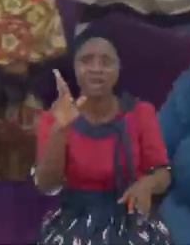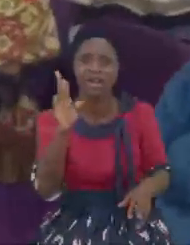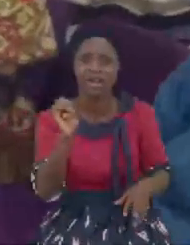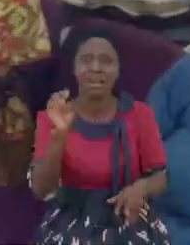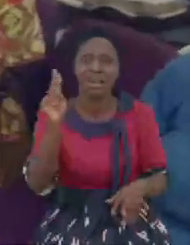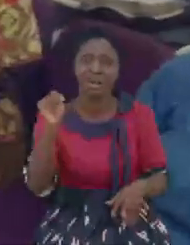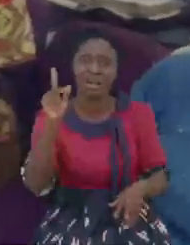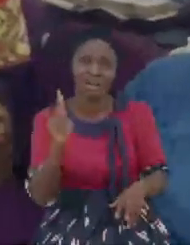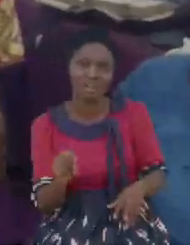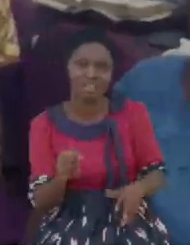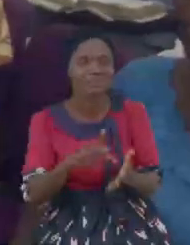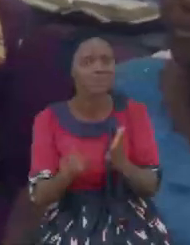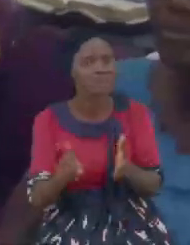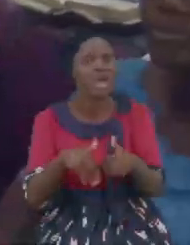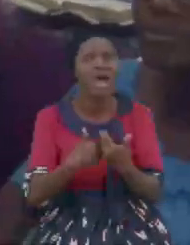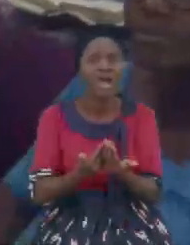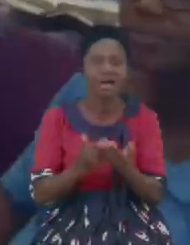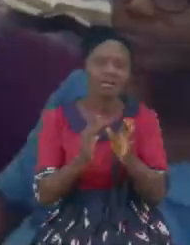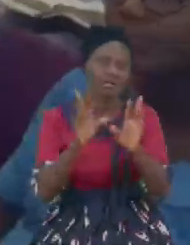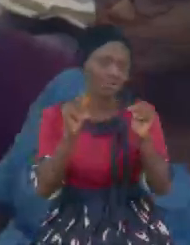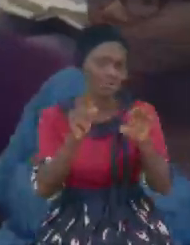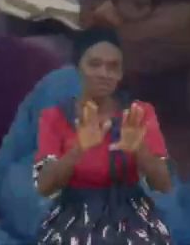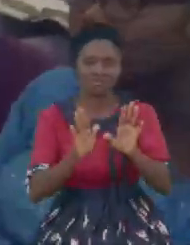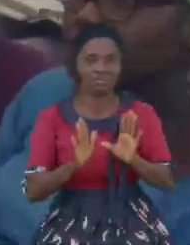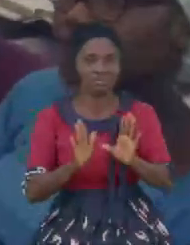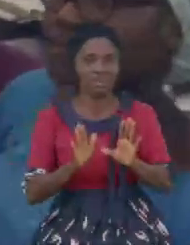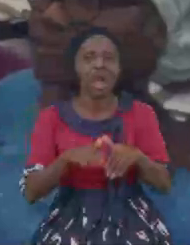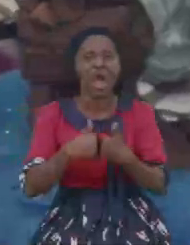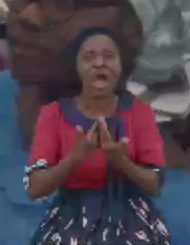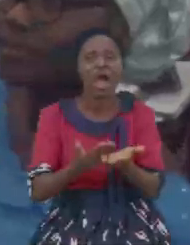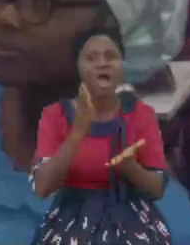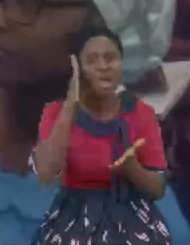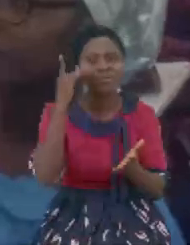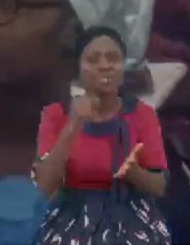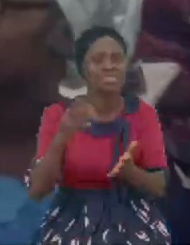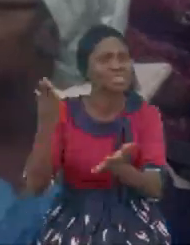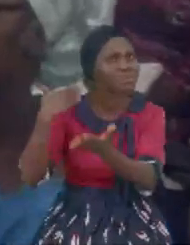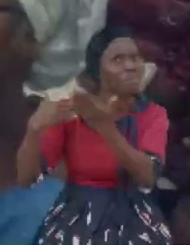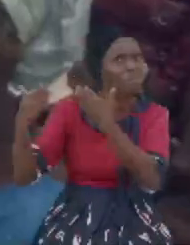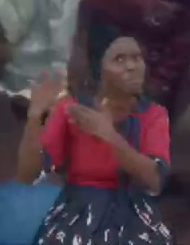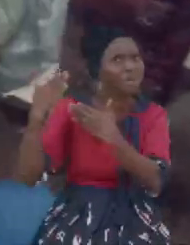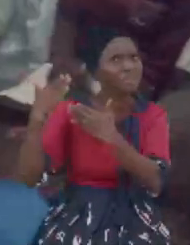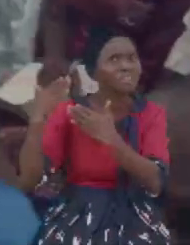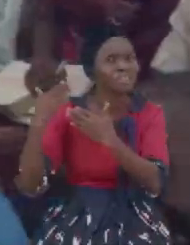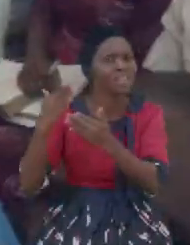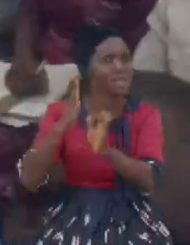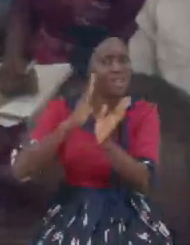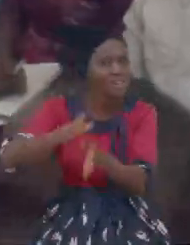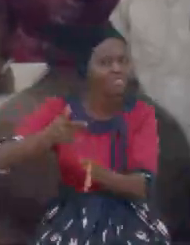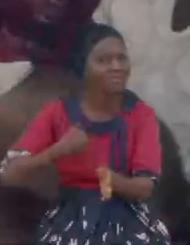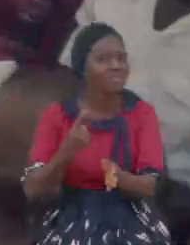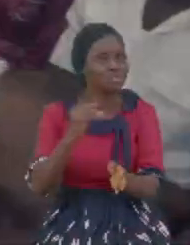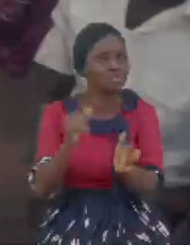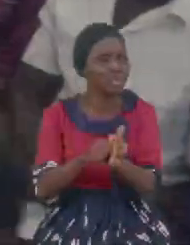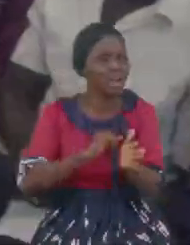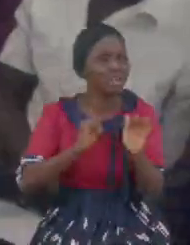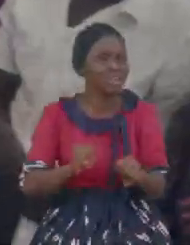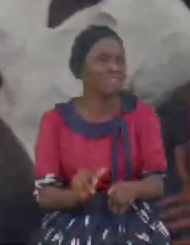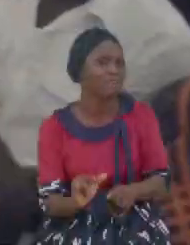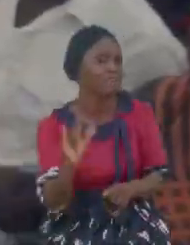Il n'y a pas de crainte. Comment le passé doit-il me laisser pour que je prenne l'envol pour le